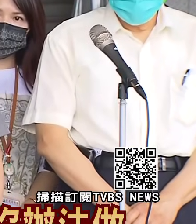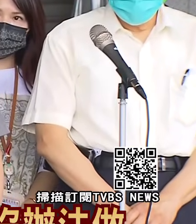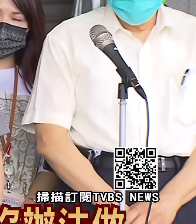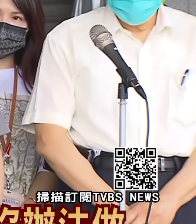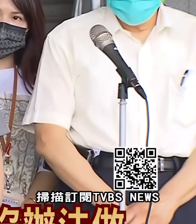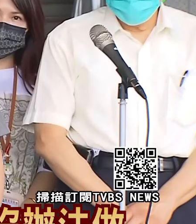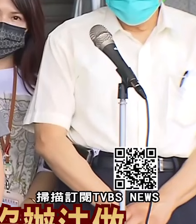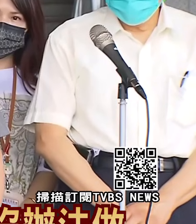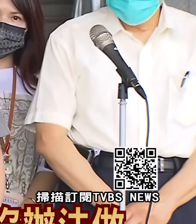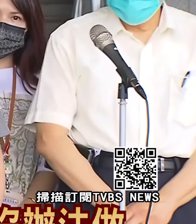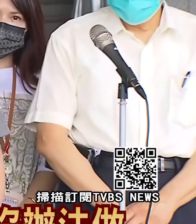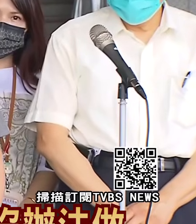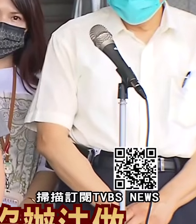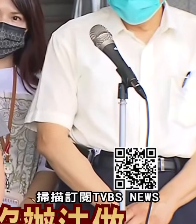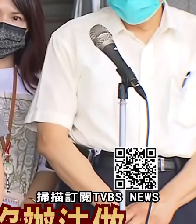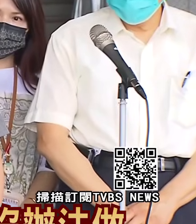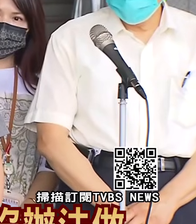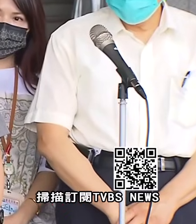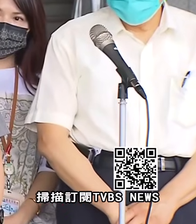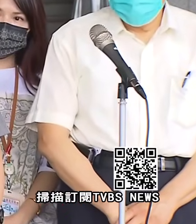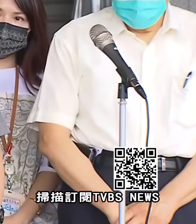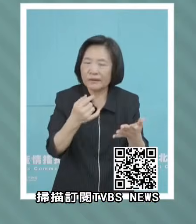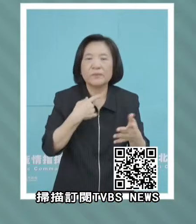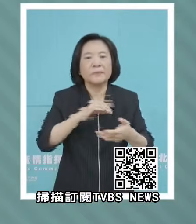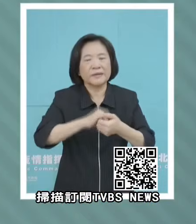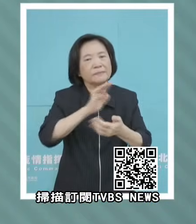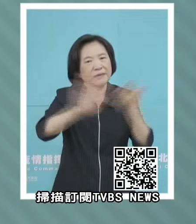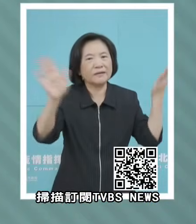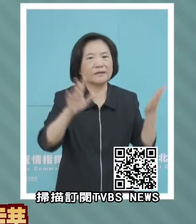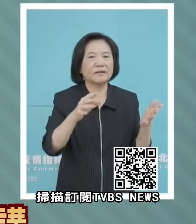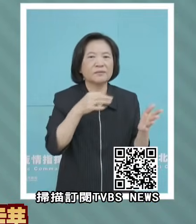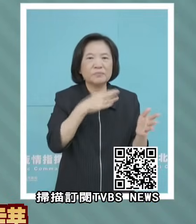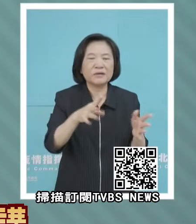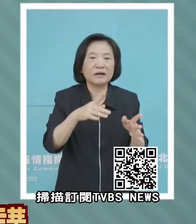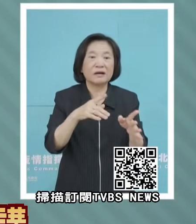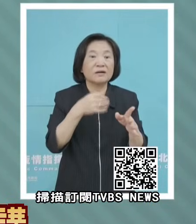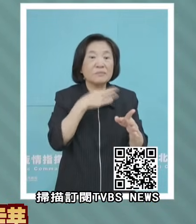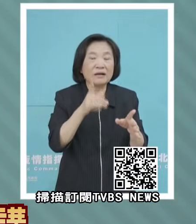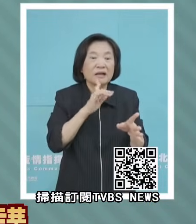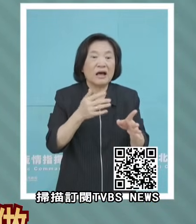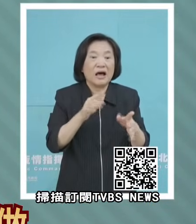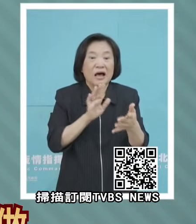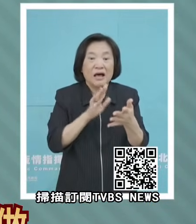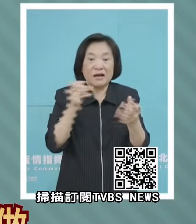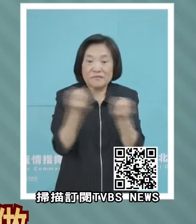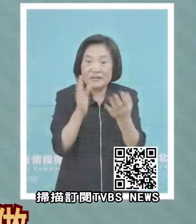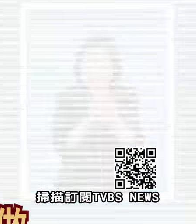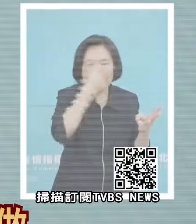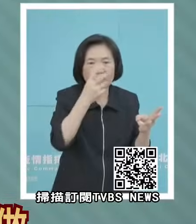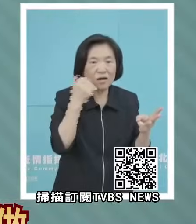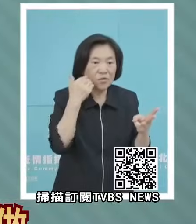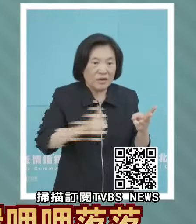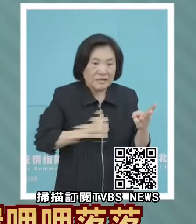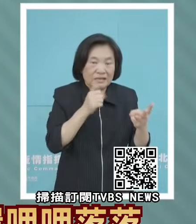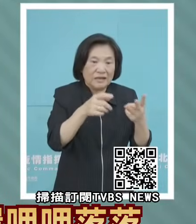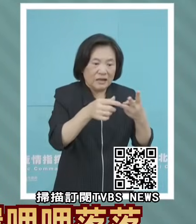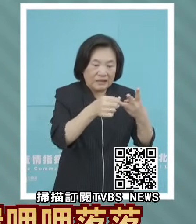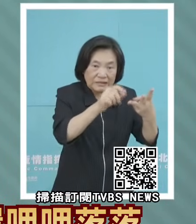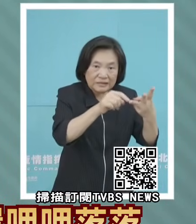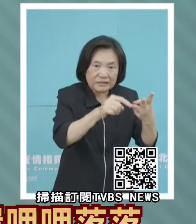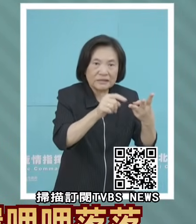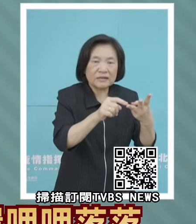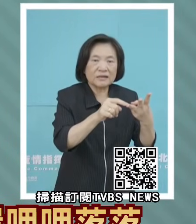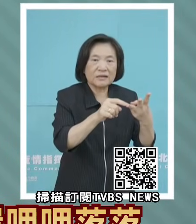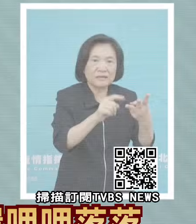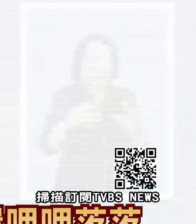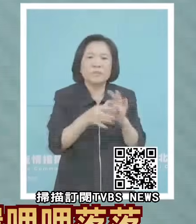筛检这个没有办法，最后还是筛检啊。 不要后见之明的，坦白讲，大家都很努力，都在做。到第三次那个